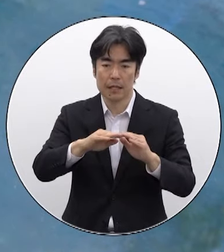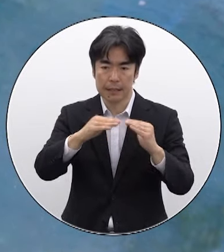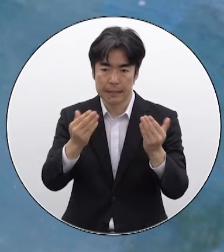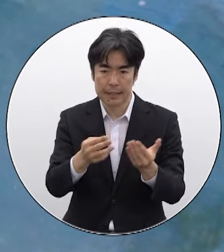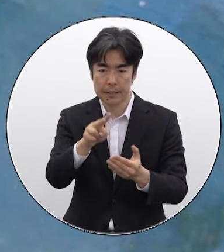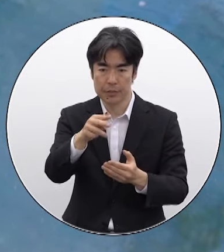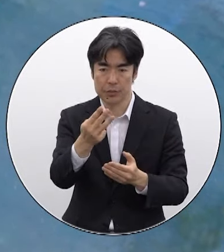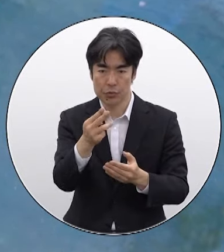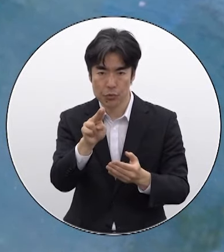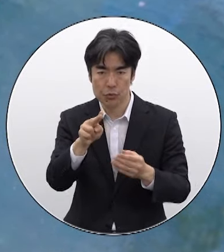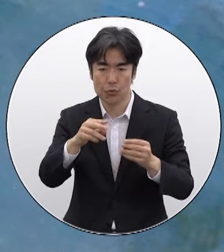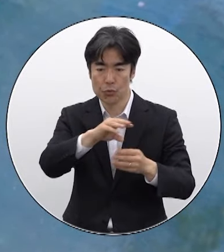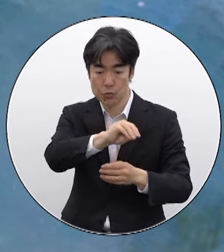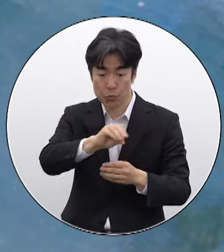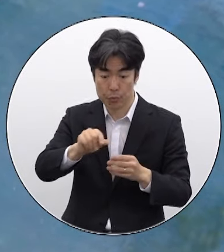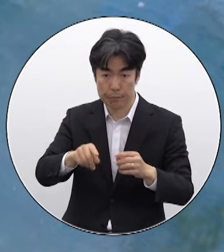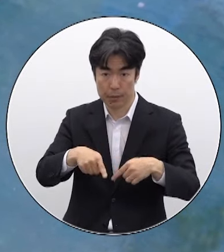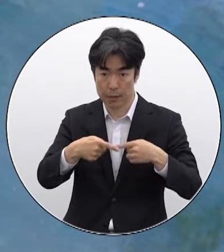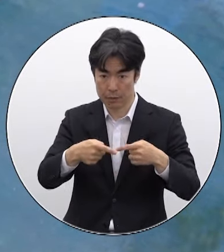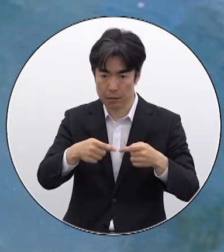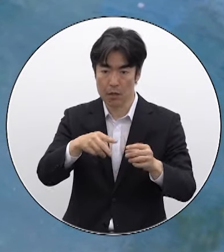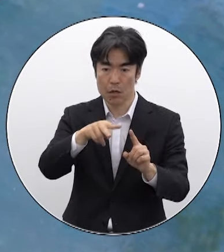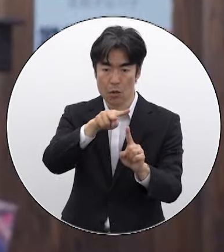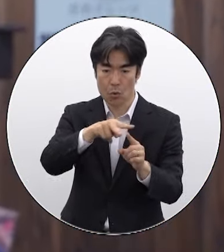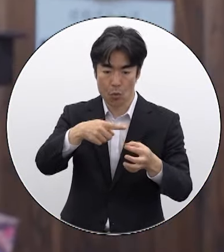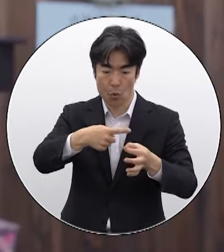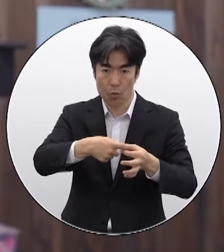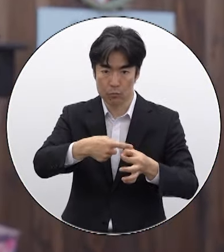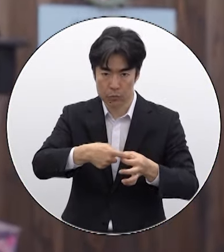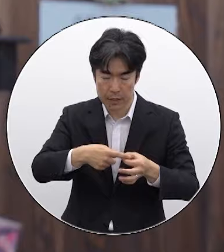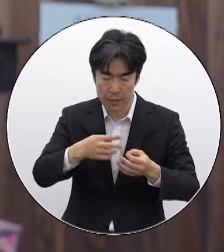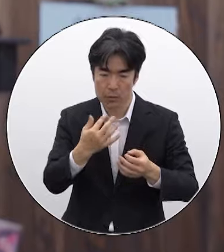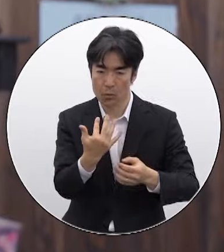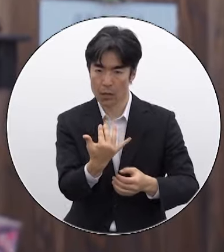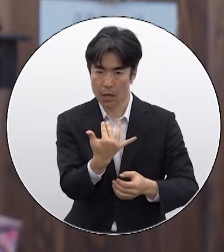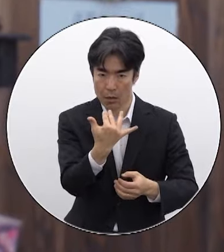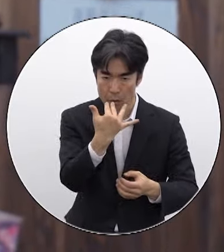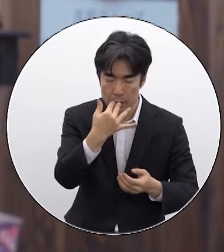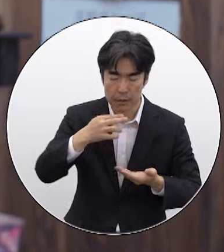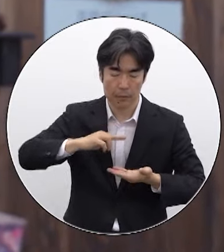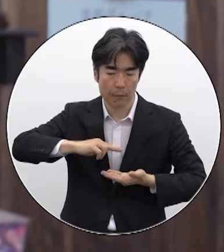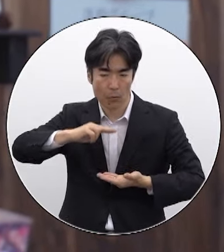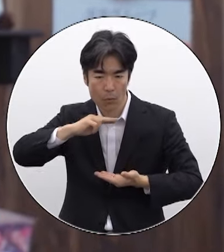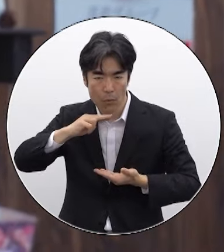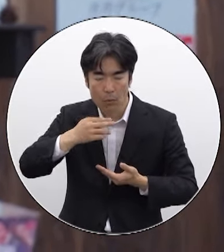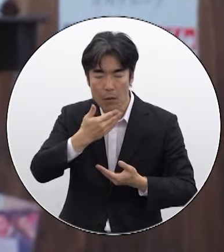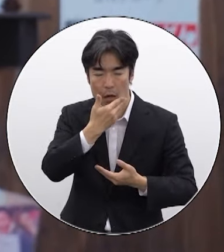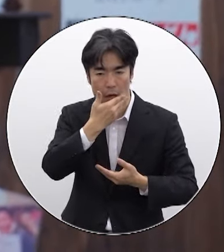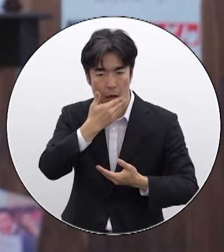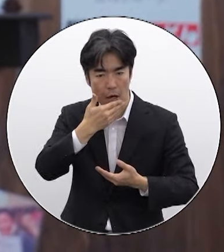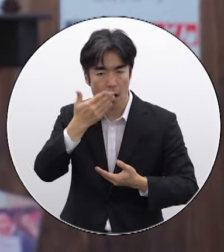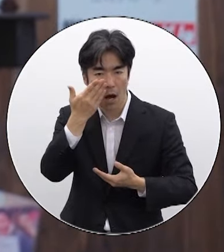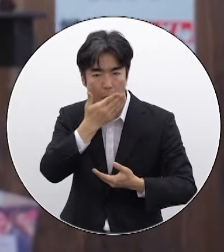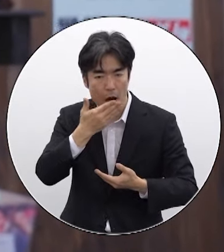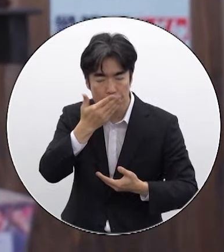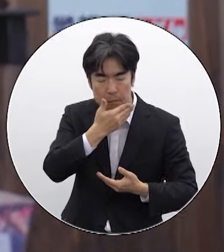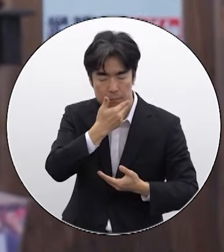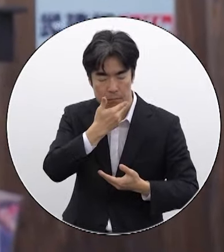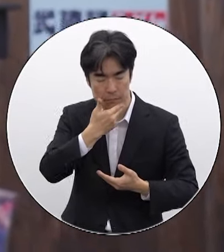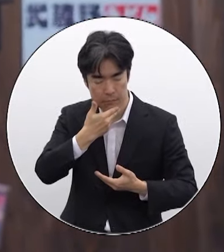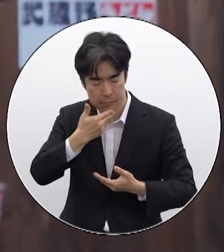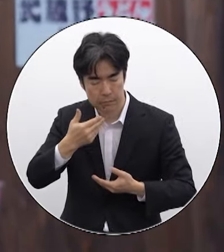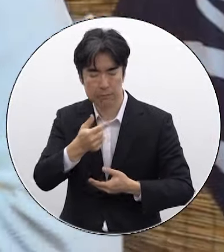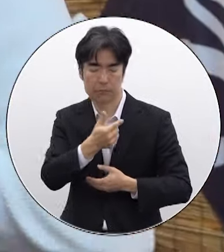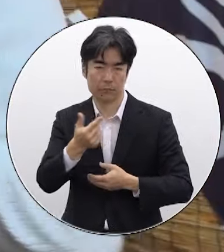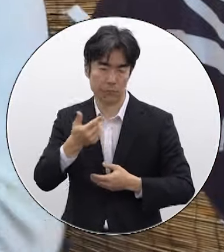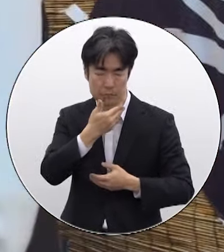粉があの配合されてて、小麦の香りと甘みが大変美味しゅうございます。 あ、